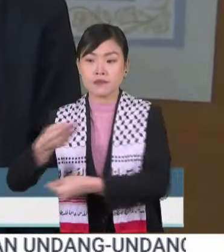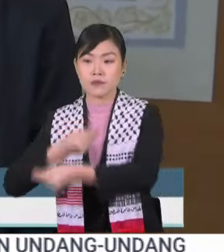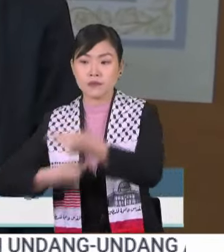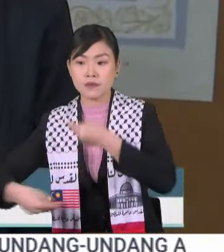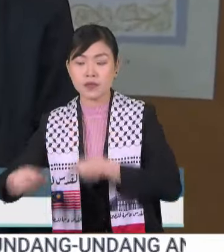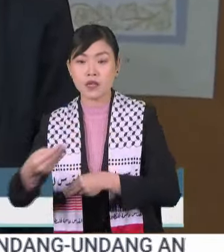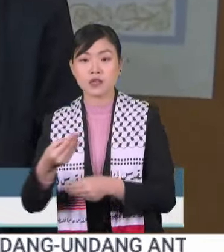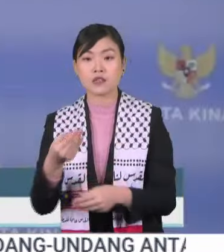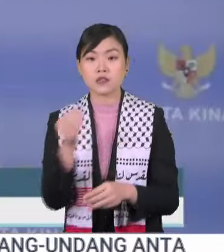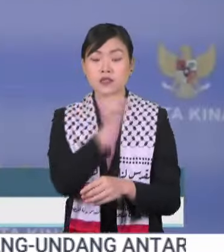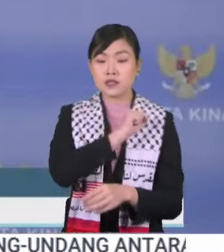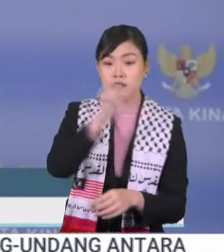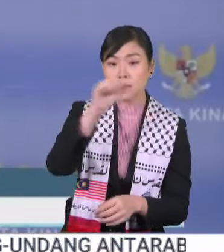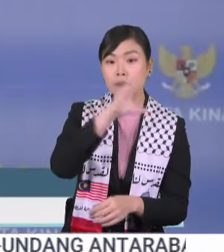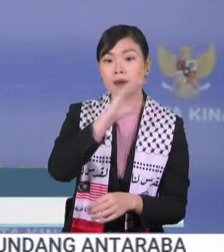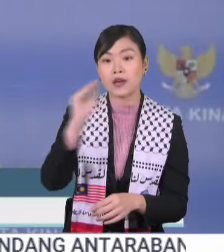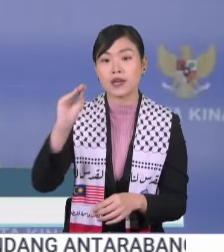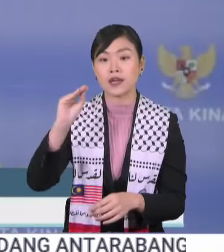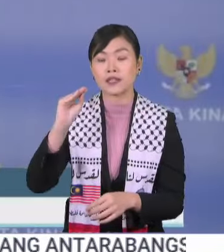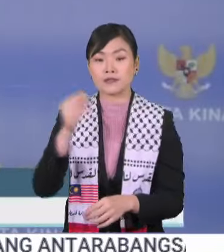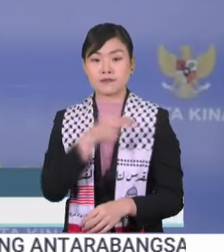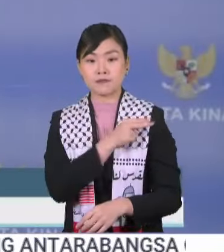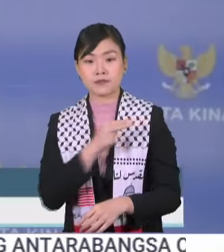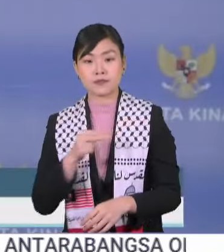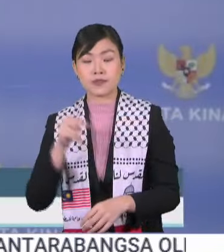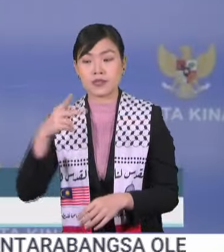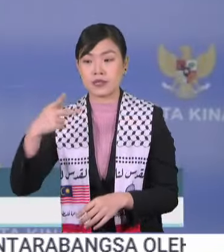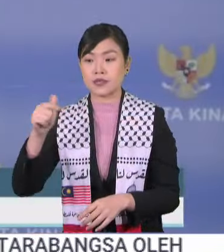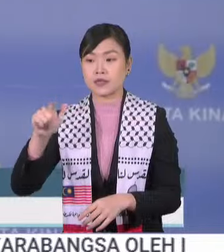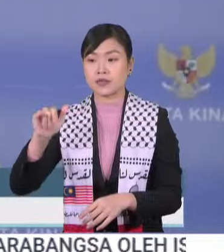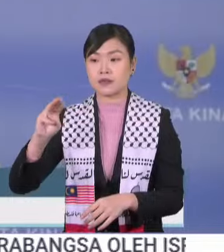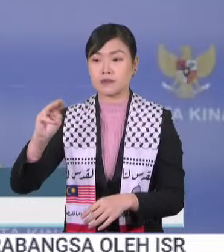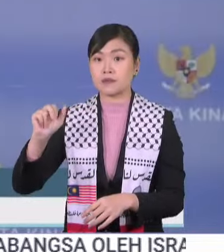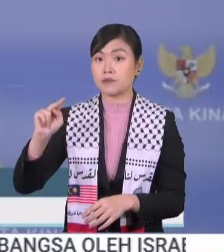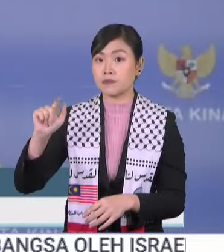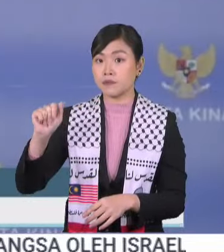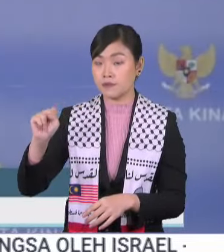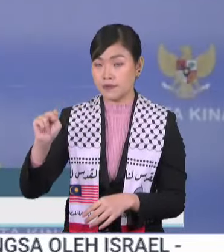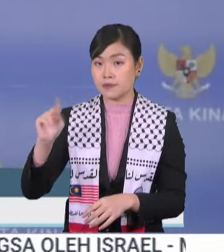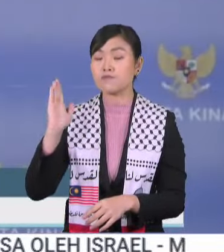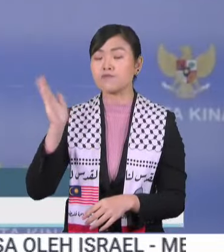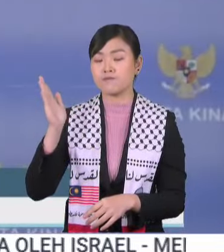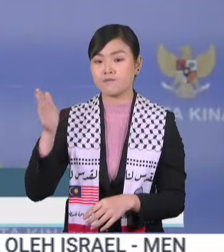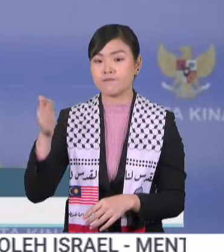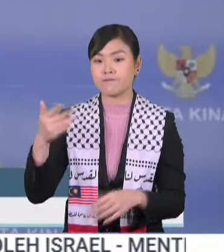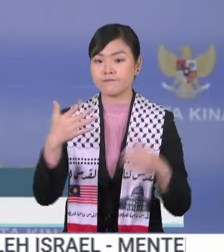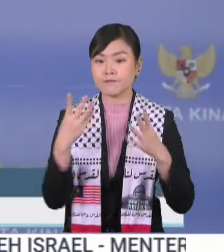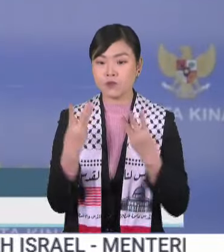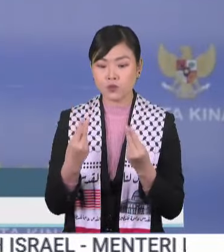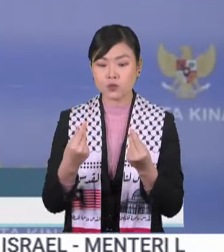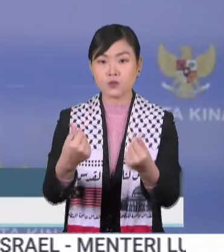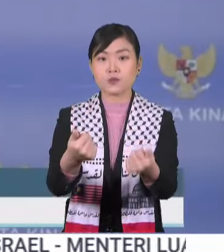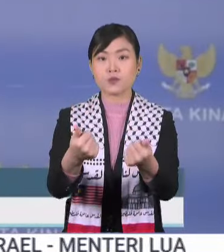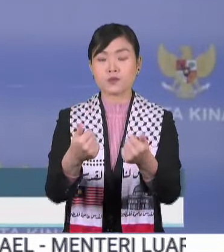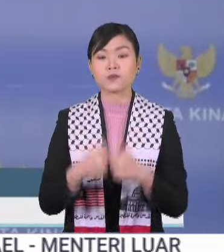negeri Sabah dengan wilayah Indonesia di Kalimantan juga akan berjalan dengan